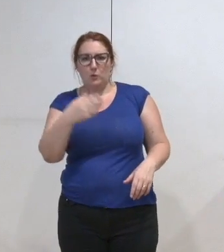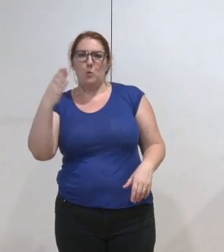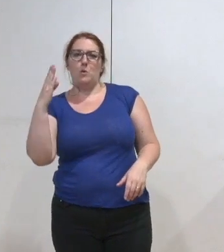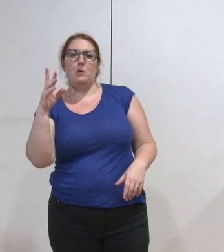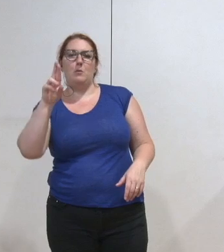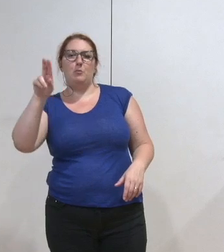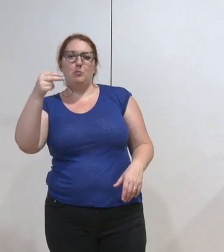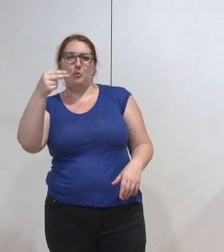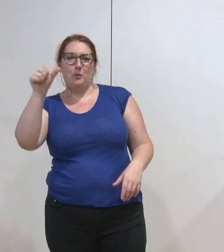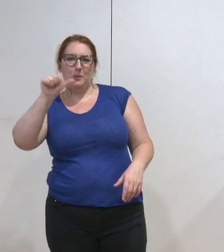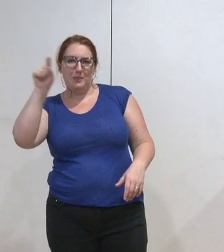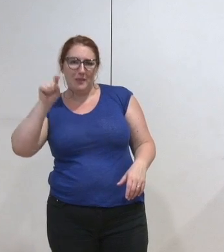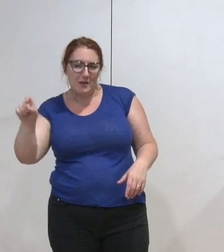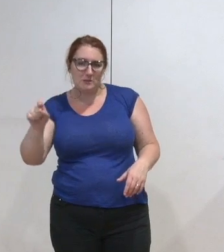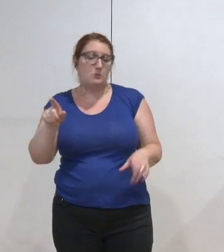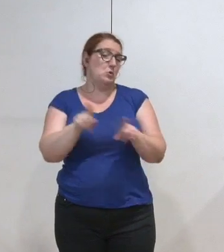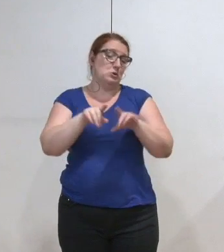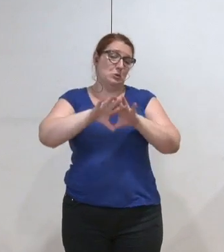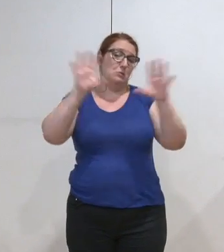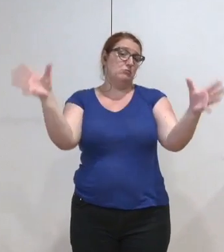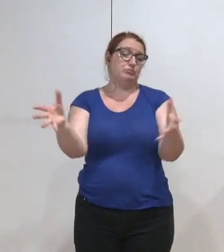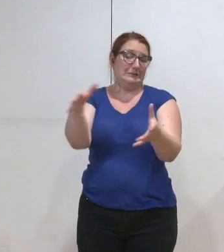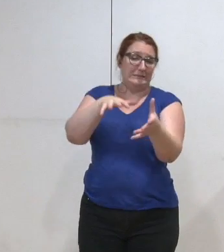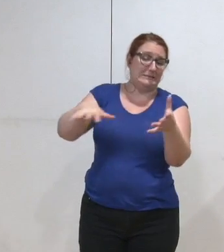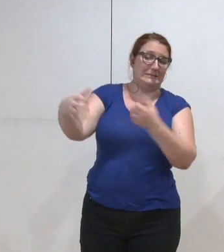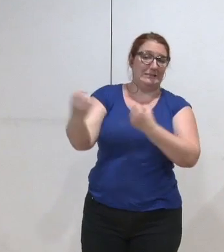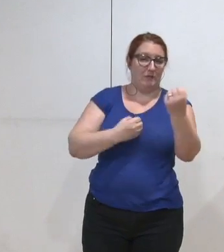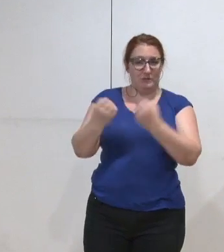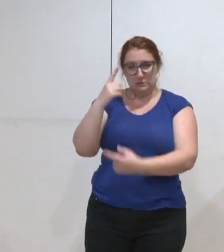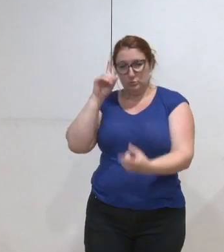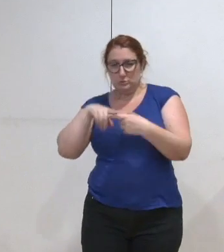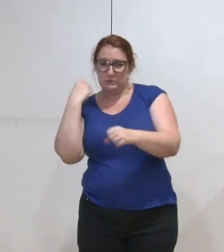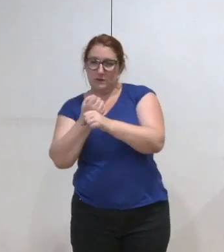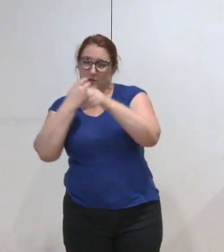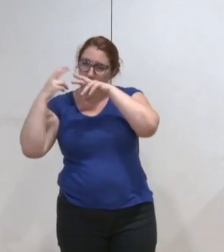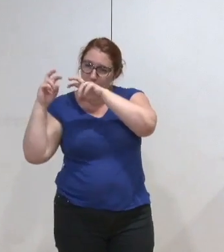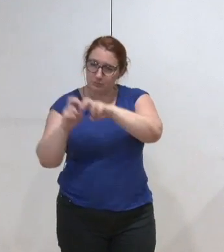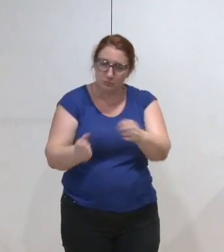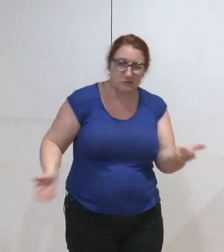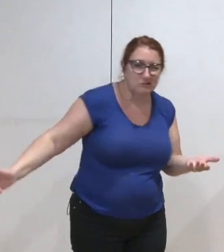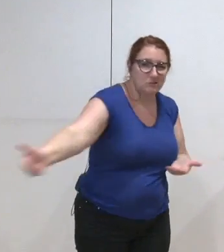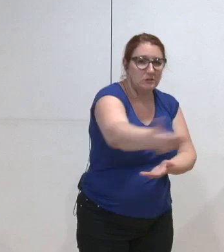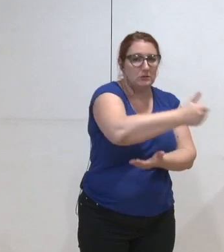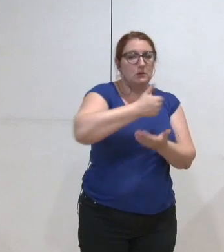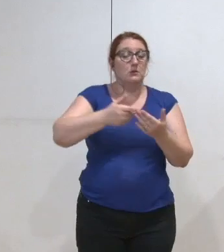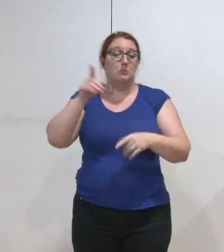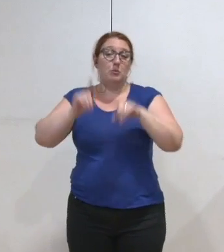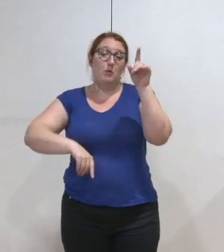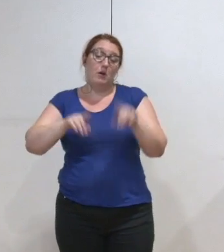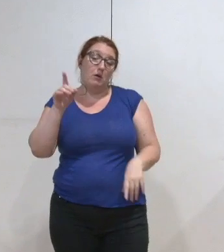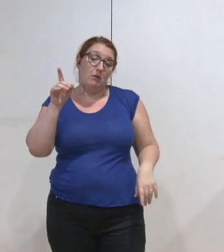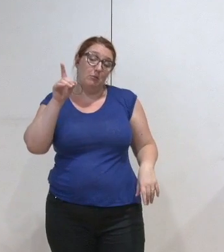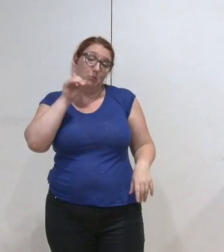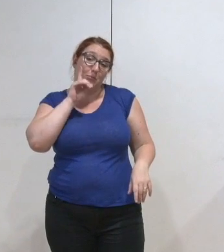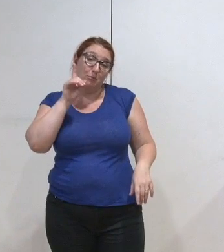travail et l'ensemble des services pour ce travail qui est important et qui est nécessaire pour recadrer aussi des images parfois que l'on